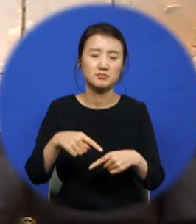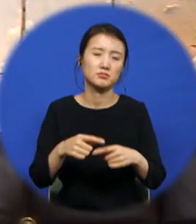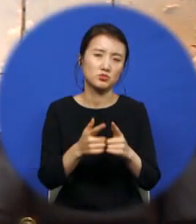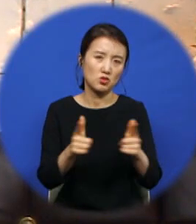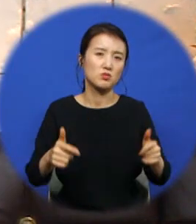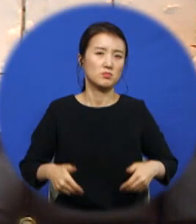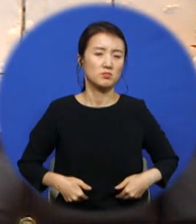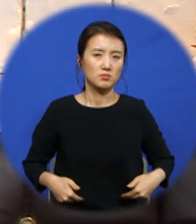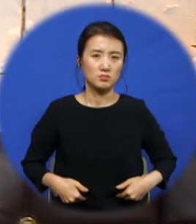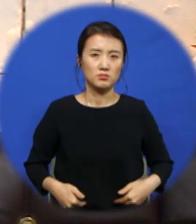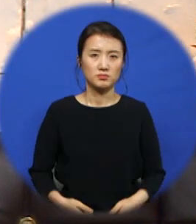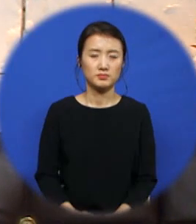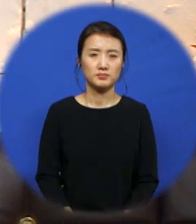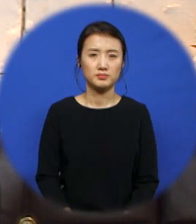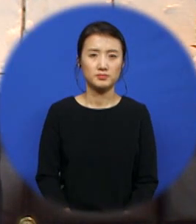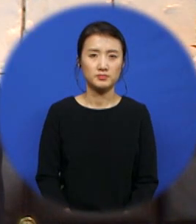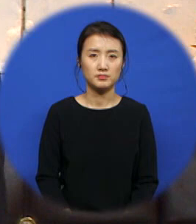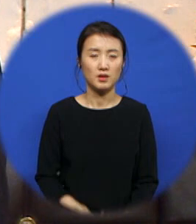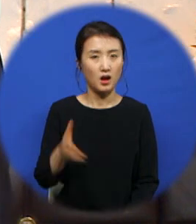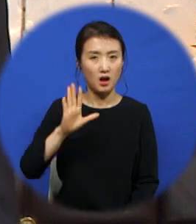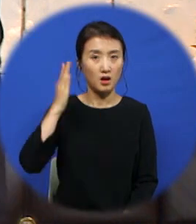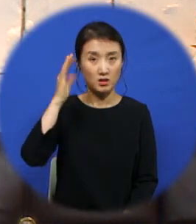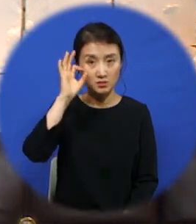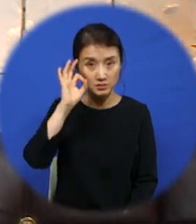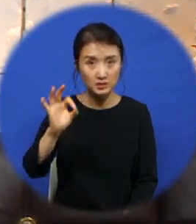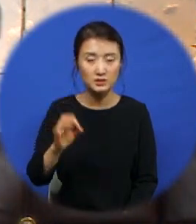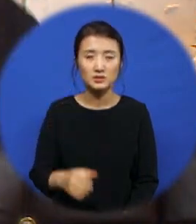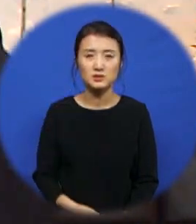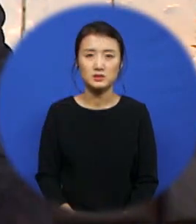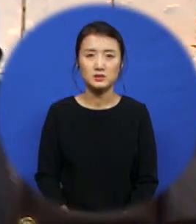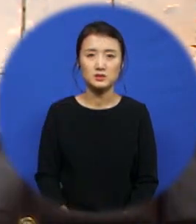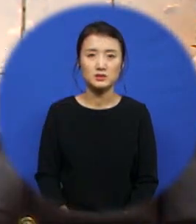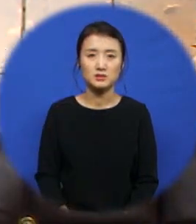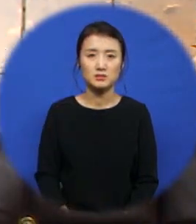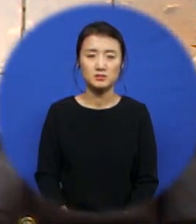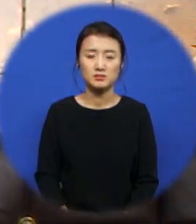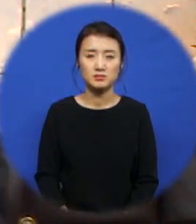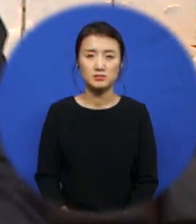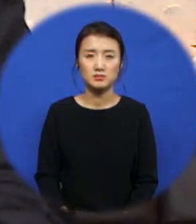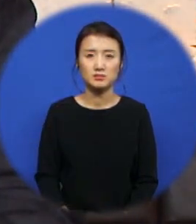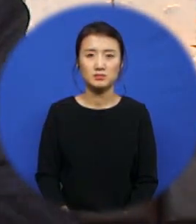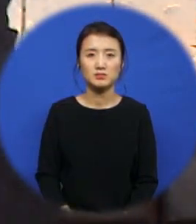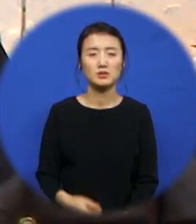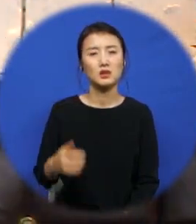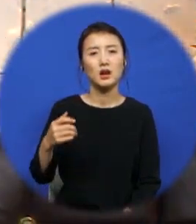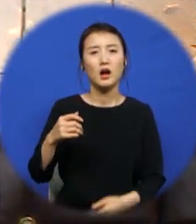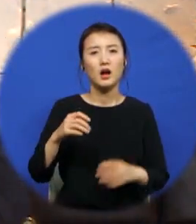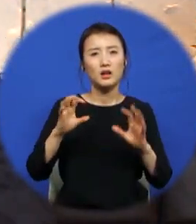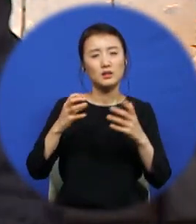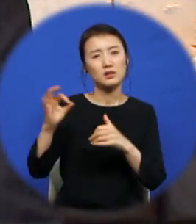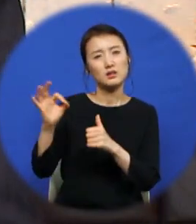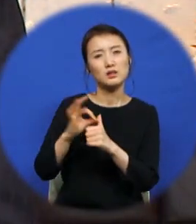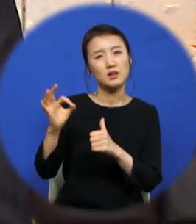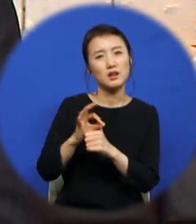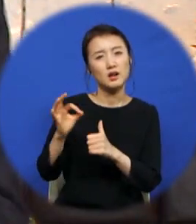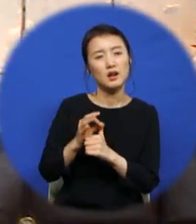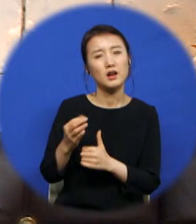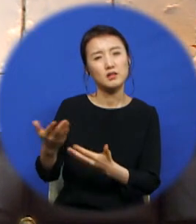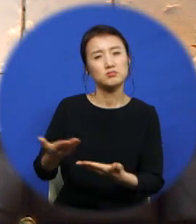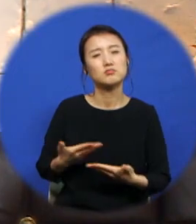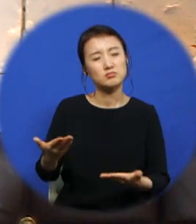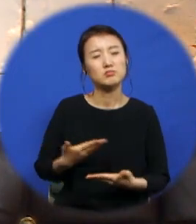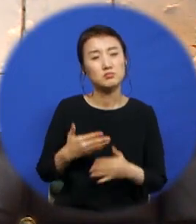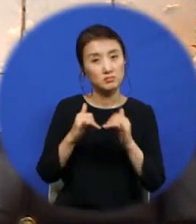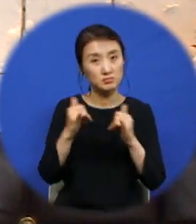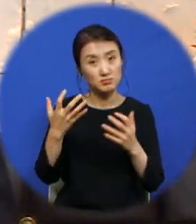요즘에 보니까 예 그냥 뭐 실업급여의 여기서 다 묻고 저 탐가는 분들 많죠 지금은 달콩 아 줘 나중에